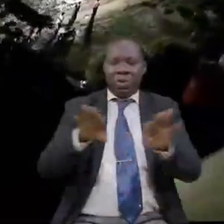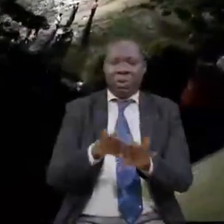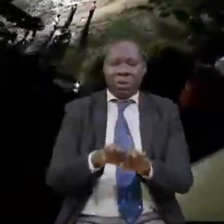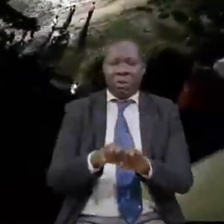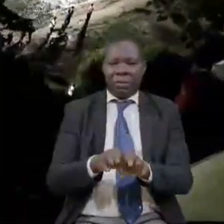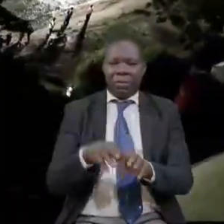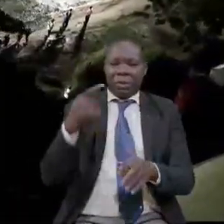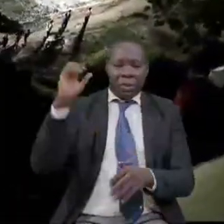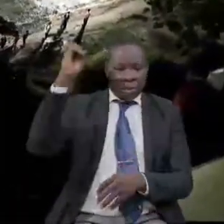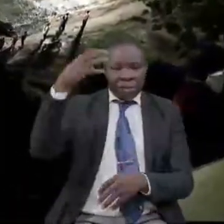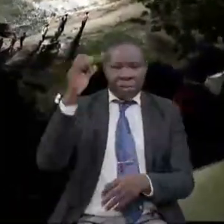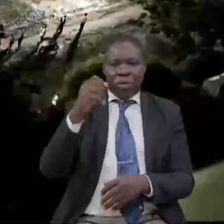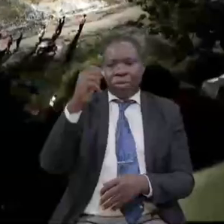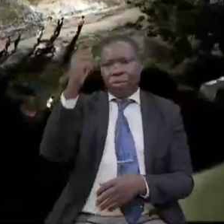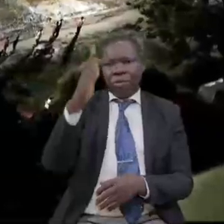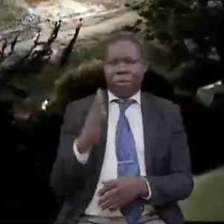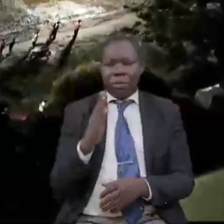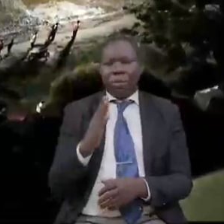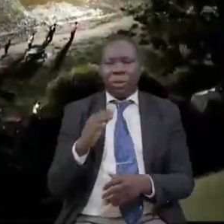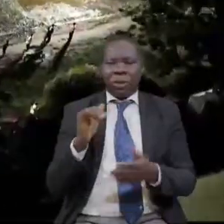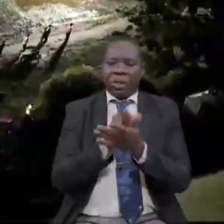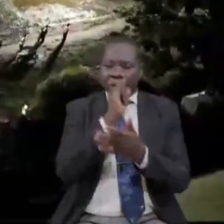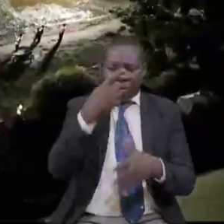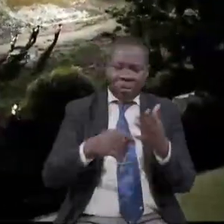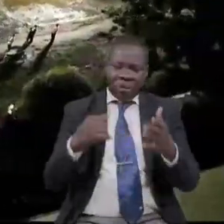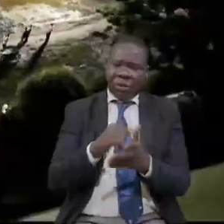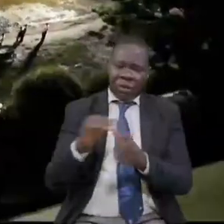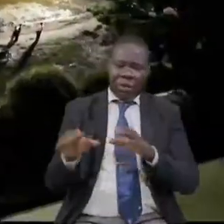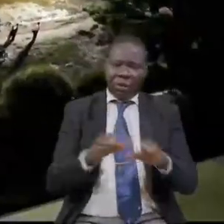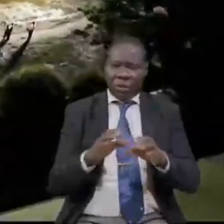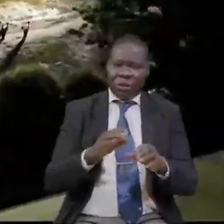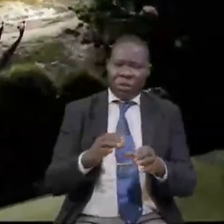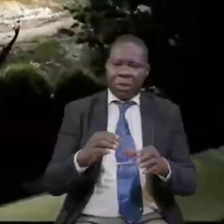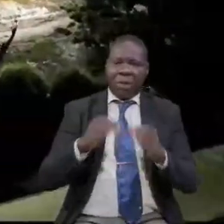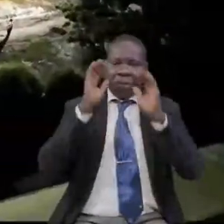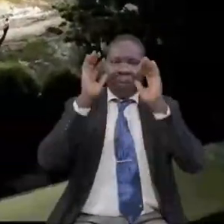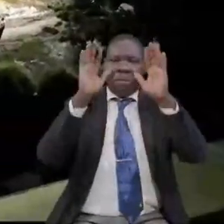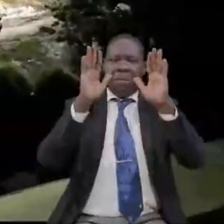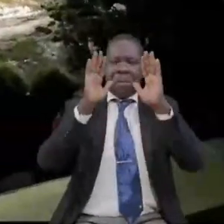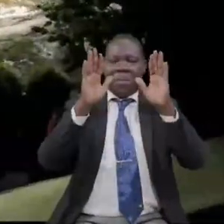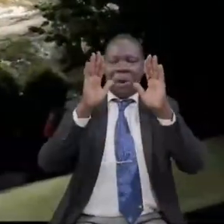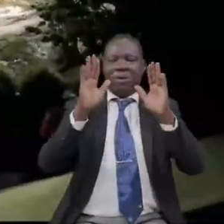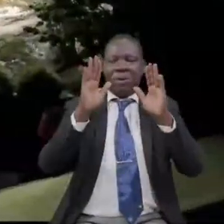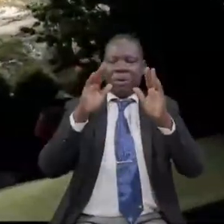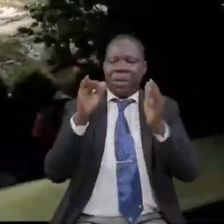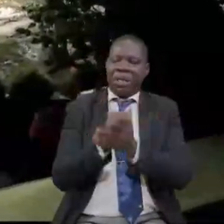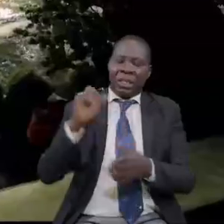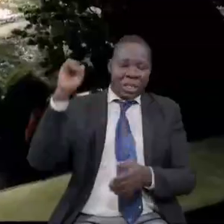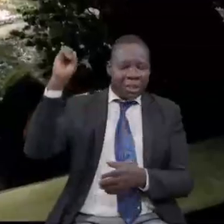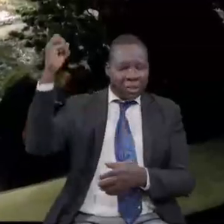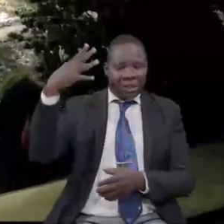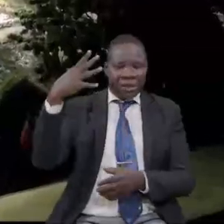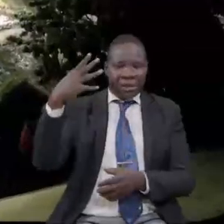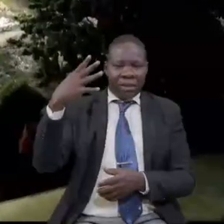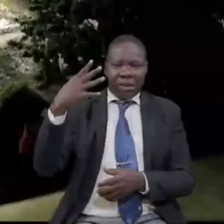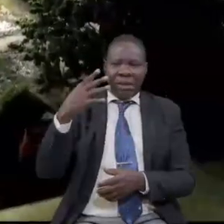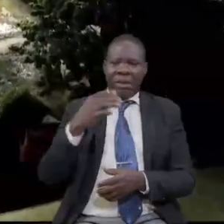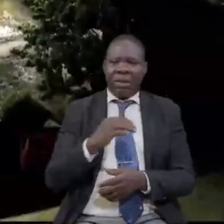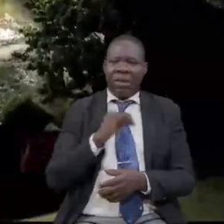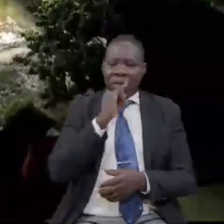Dieu, c'est ce que la grâce fait, la grâce merveilleuse, la